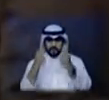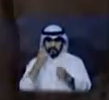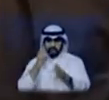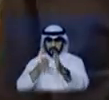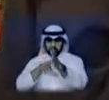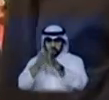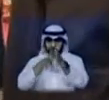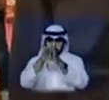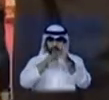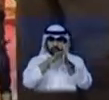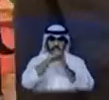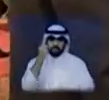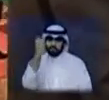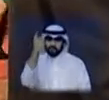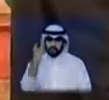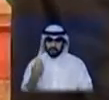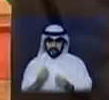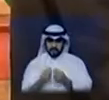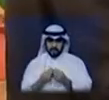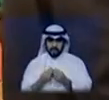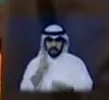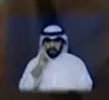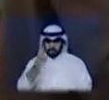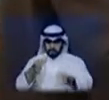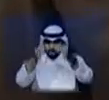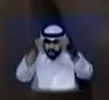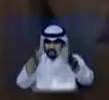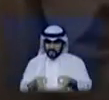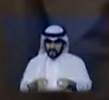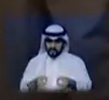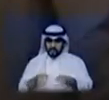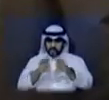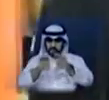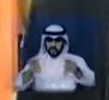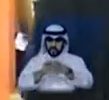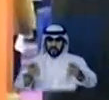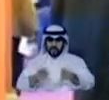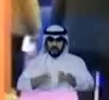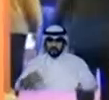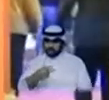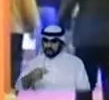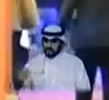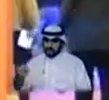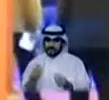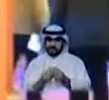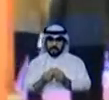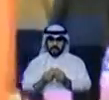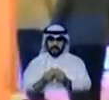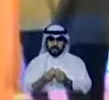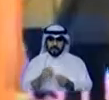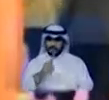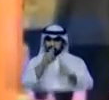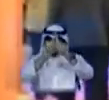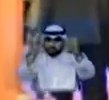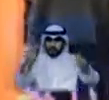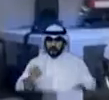الكويت واعتماده على التقنيات عالية الدقة فضلا عن ثراء مضامينه. فقد نقل الجناح للزوار صورة